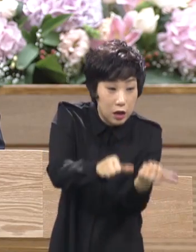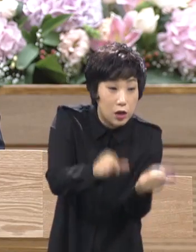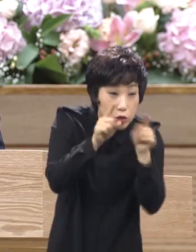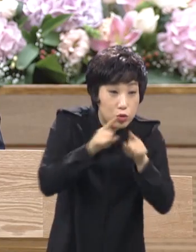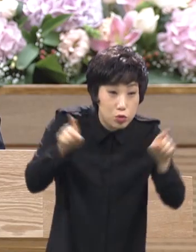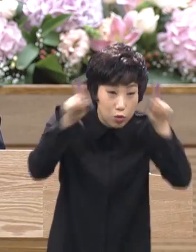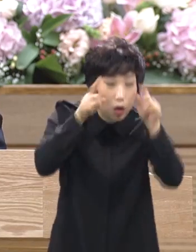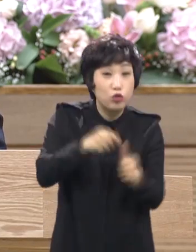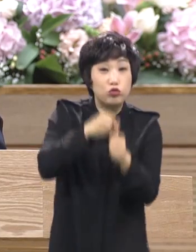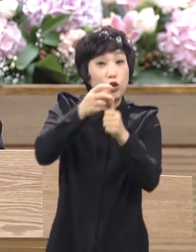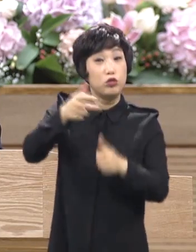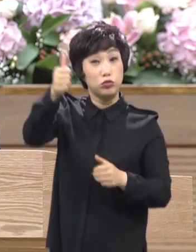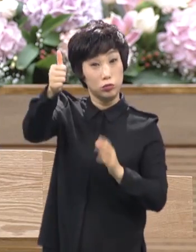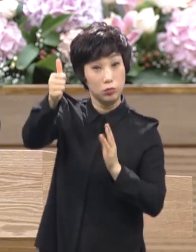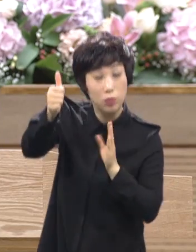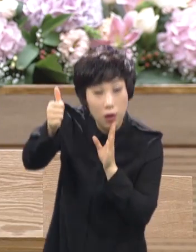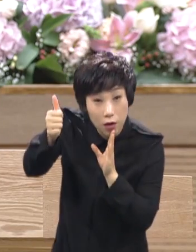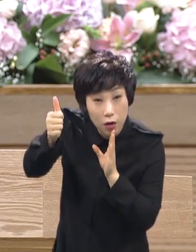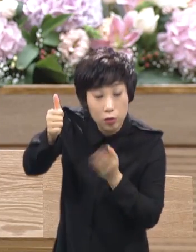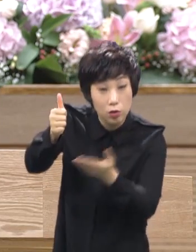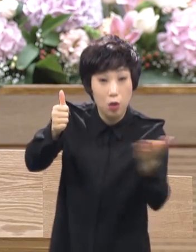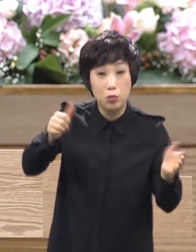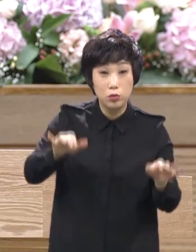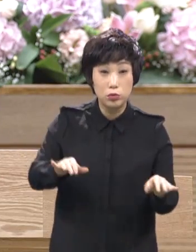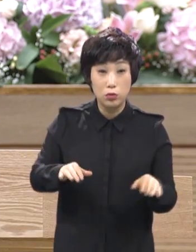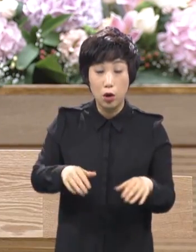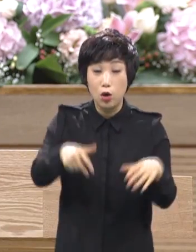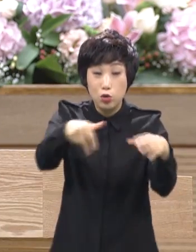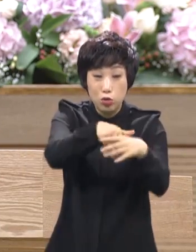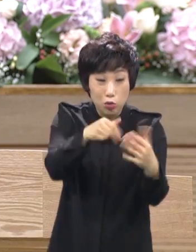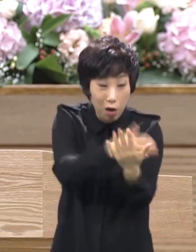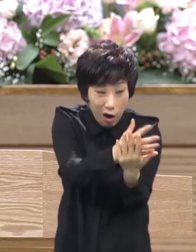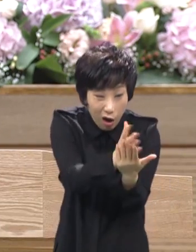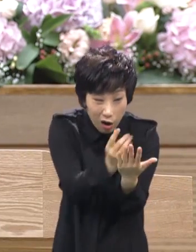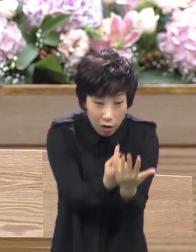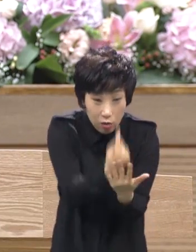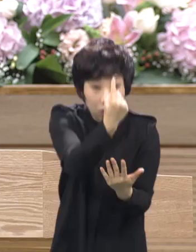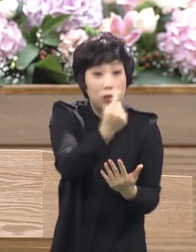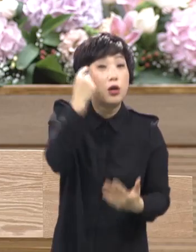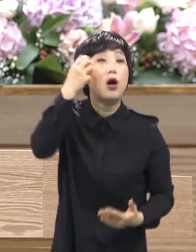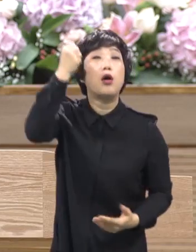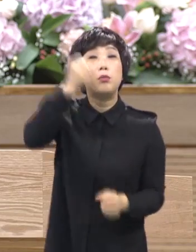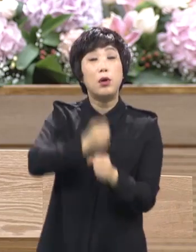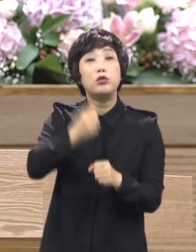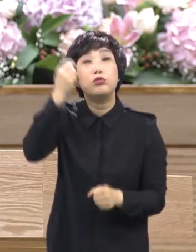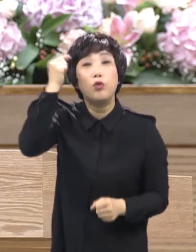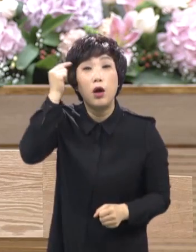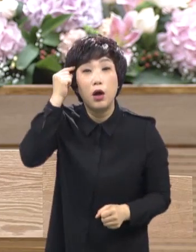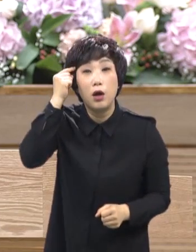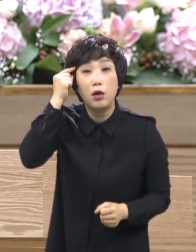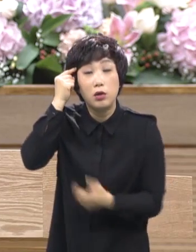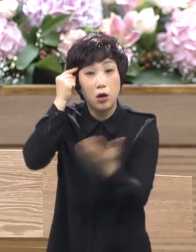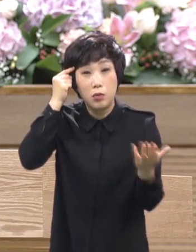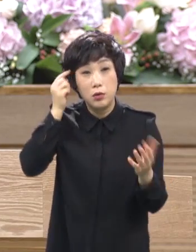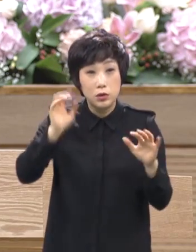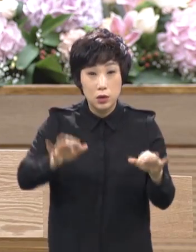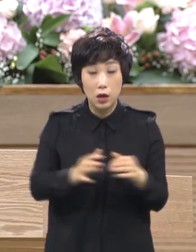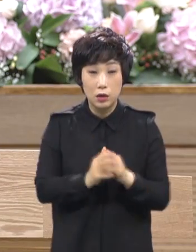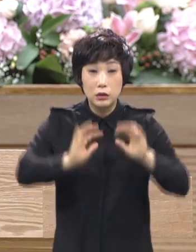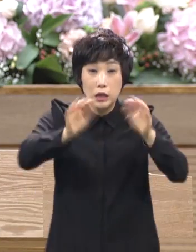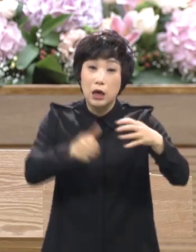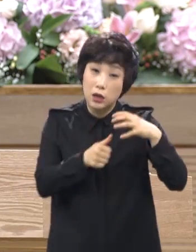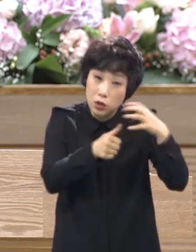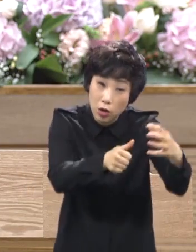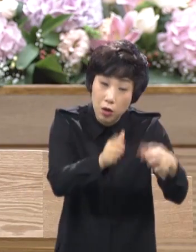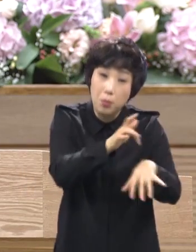구원한 구세주를 어떻게 하나의 종교통으로 보게 만드냐? 이것도 세상을